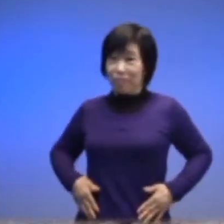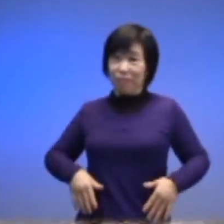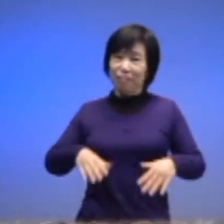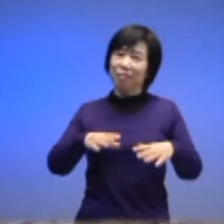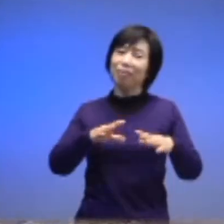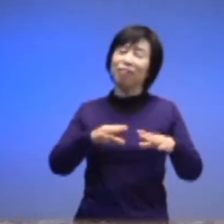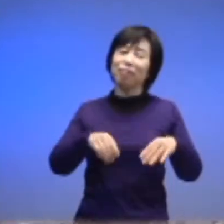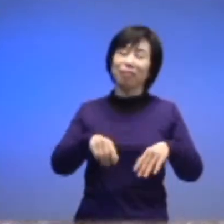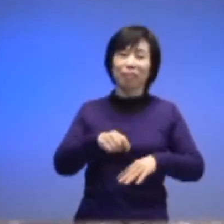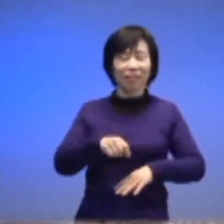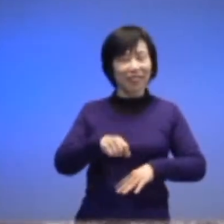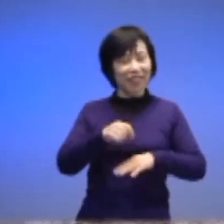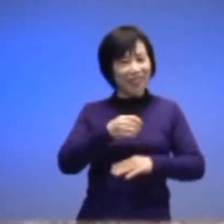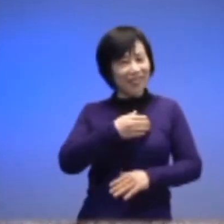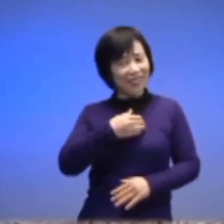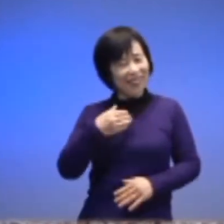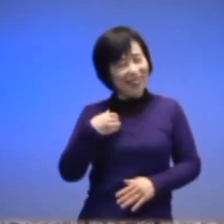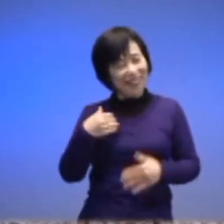らできそうやね。